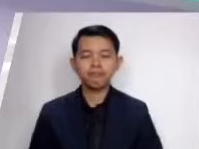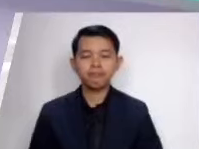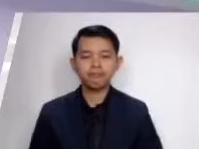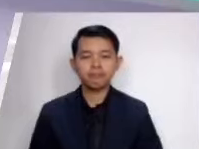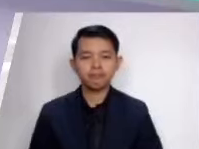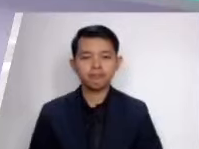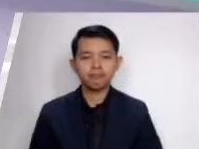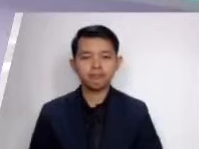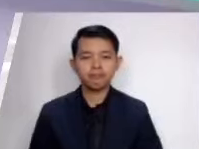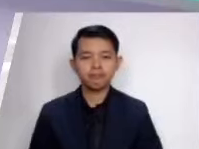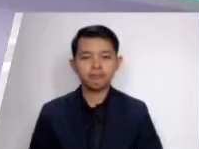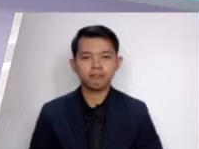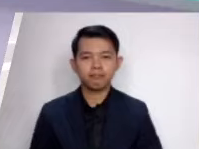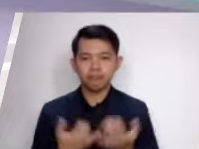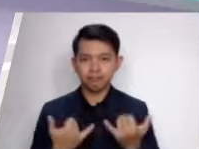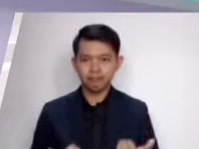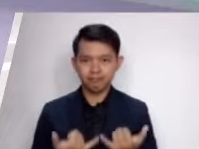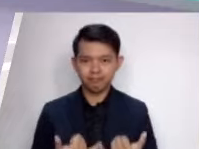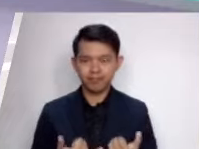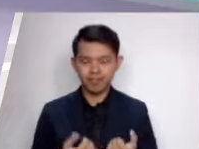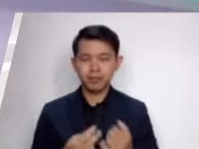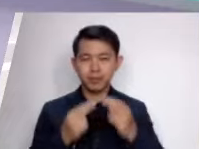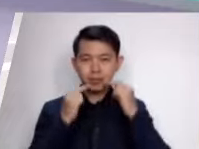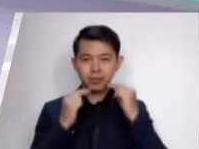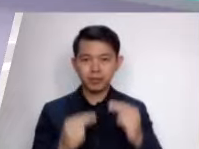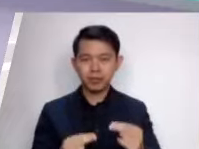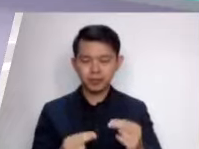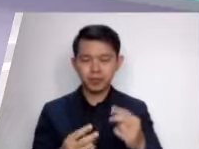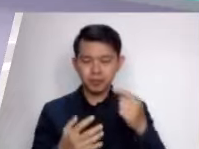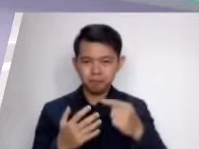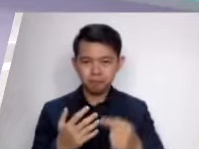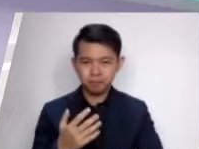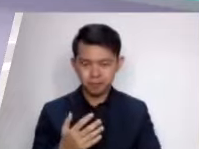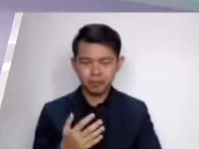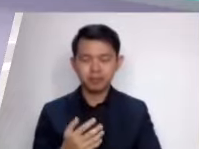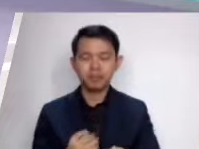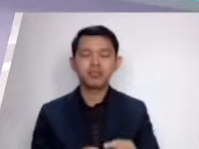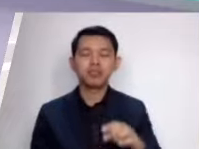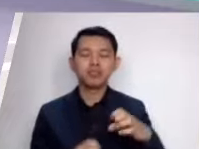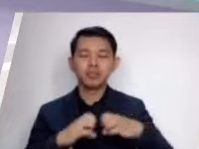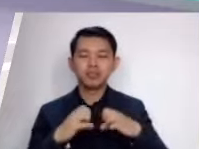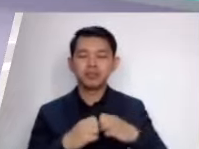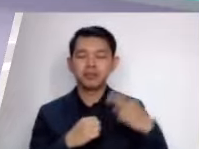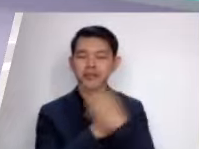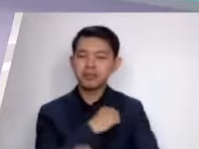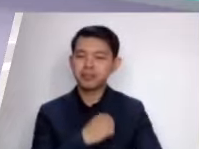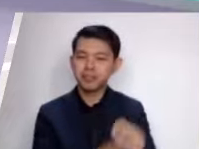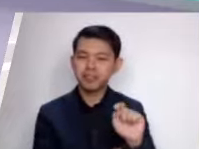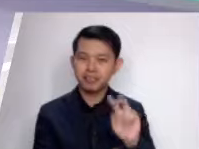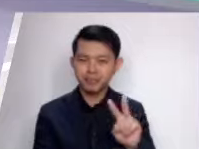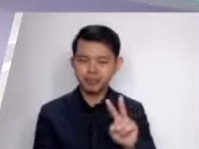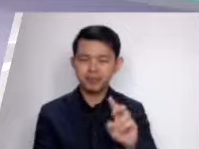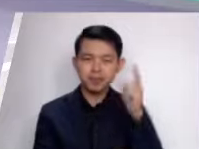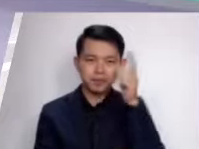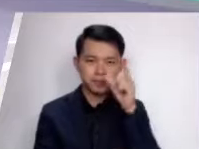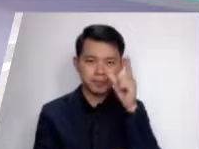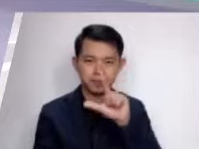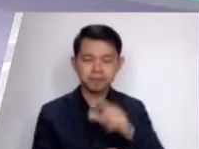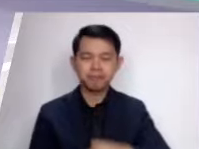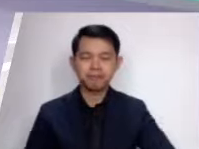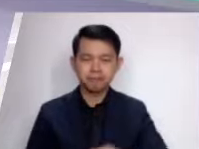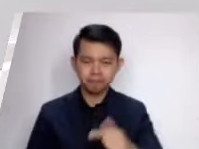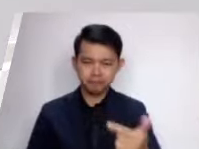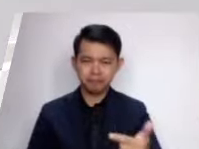Oras na po natin para sa mga balitang nakalap ng GMA Regional TV sa Luzon. Kasama po natin si Chris Zuniga. Chris?